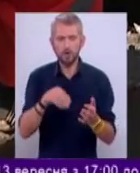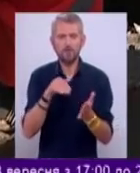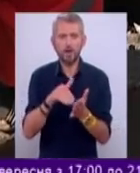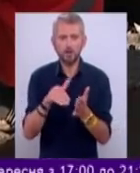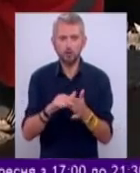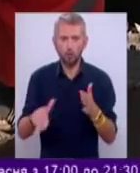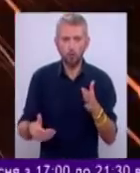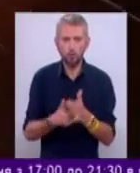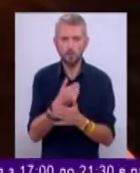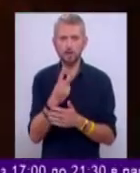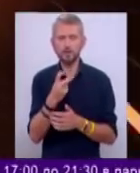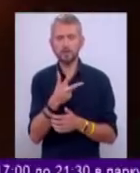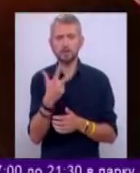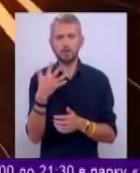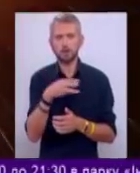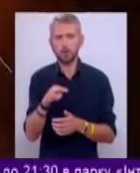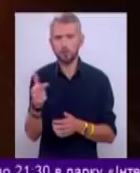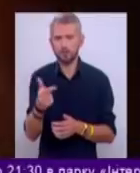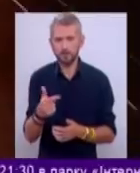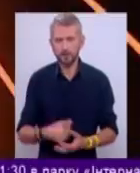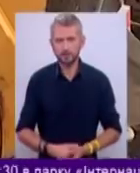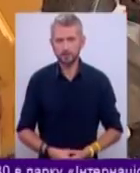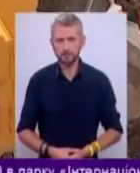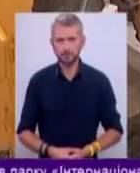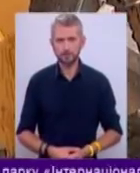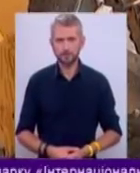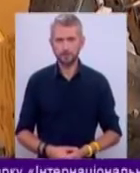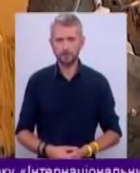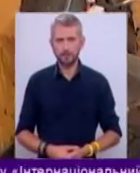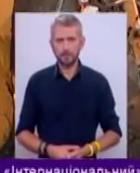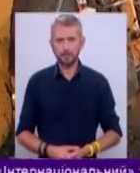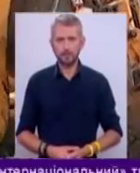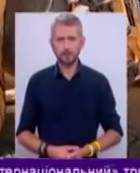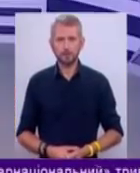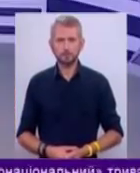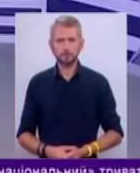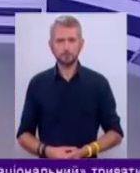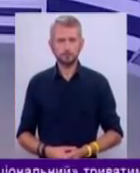більше 235 мільйонів гривень. Богдан Бринько, Олександр Гончаренко, телеканал «Київ».